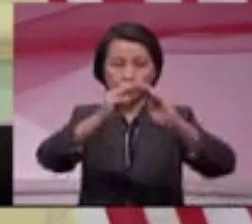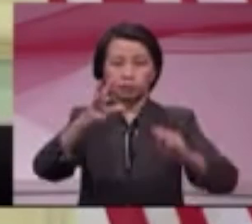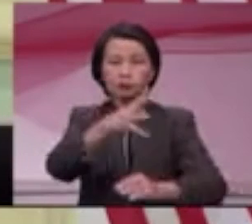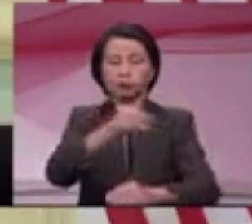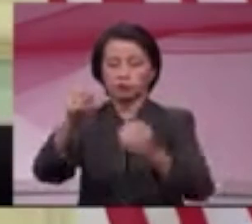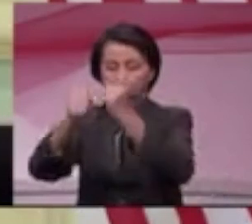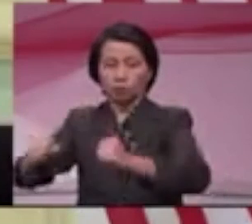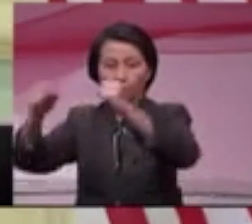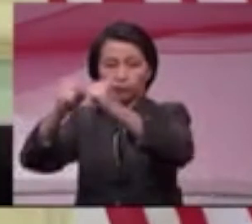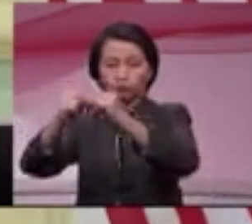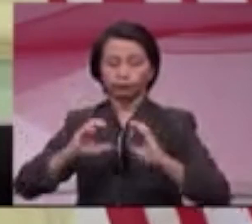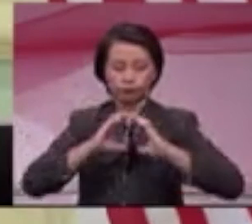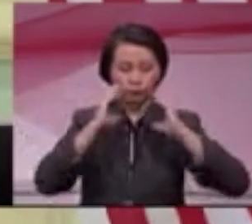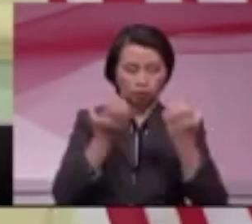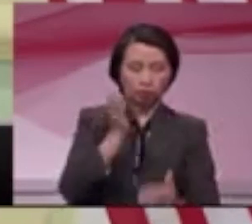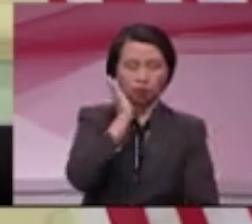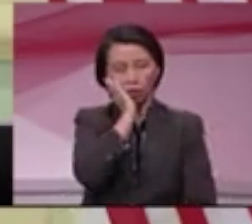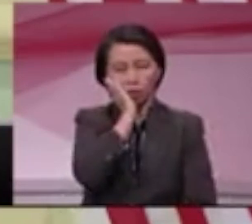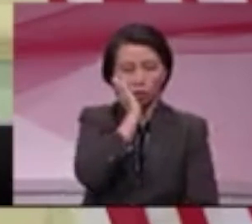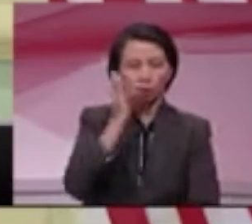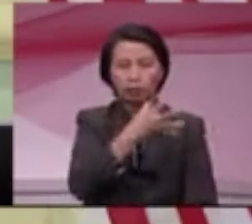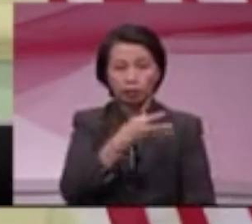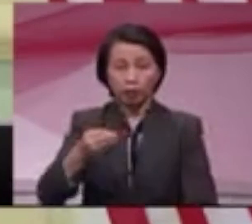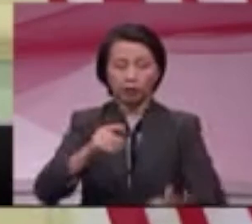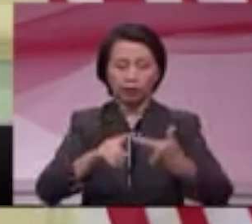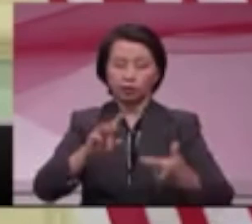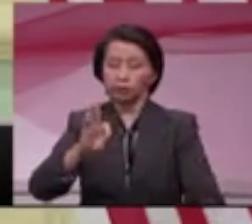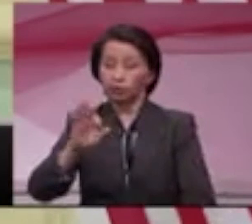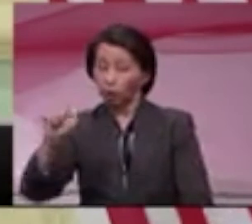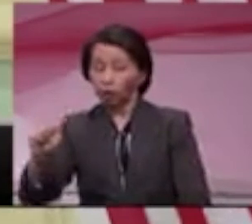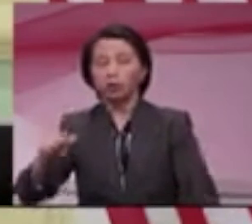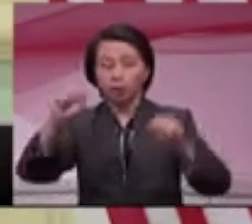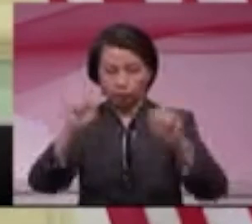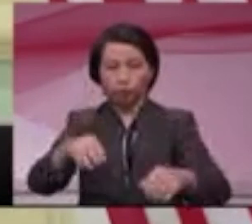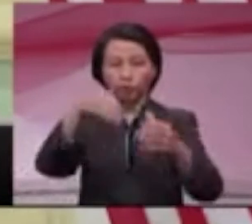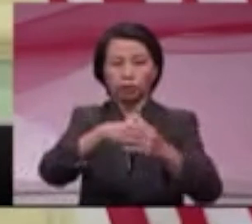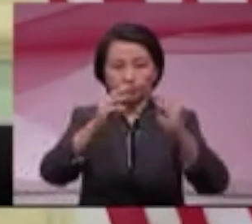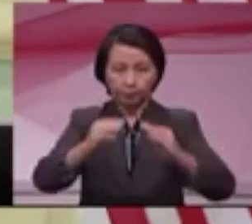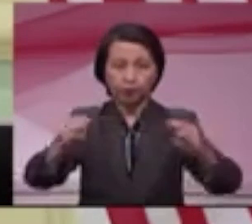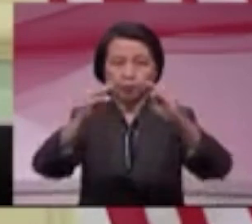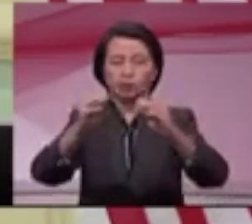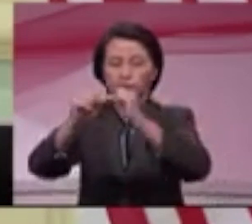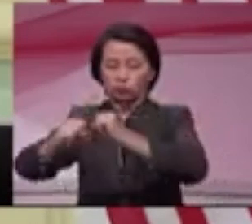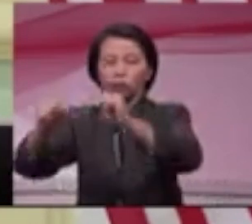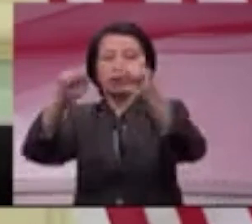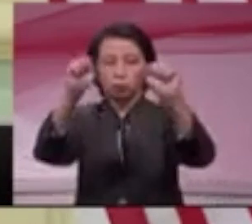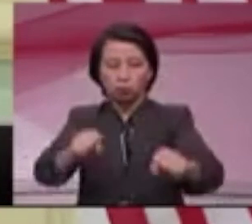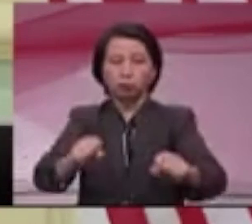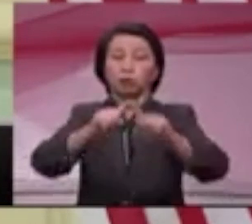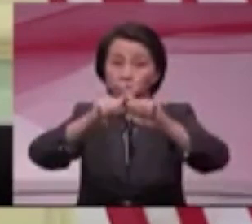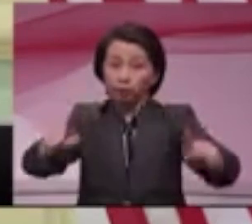Kelas mengaji dan fardu ain juga dibenarkan di masjid dan surau dengan syarat penjarakan